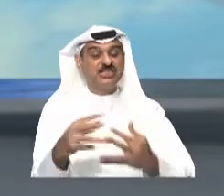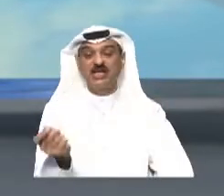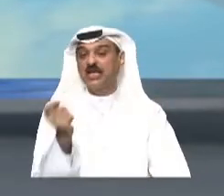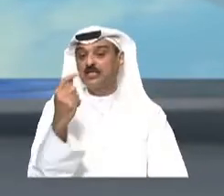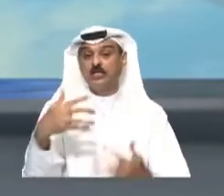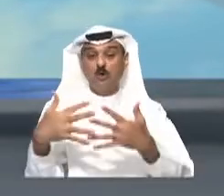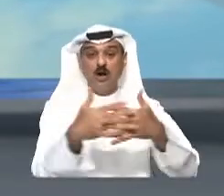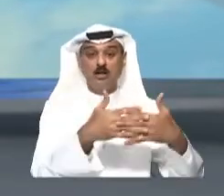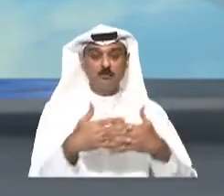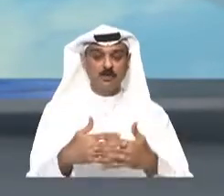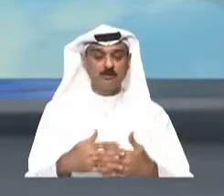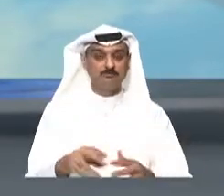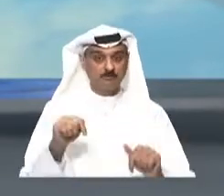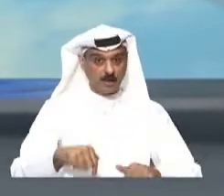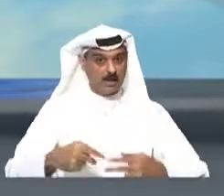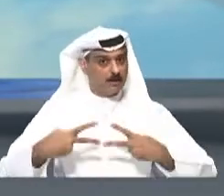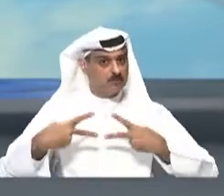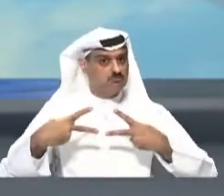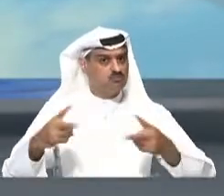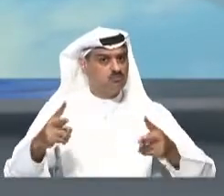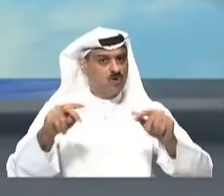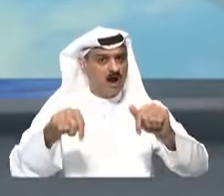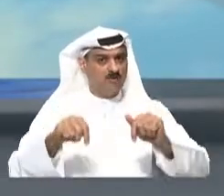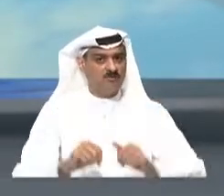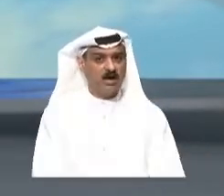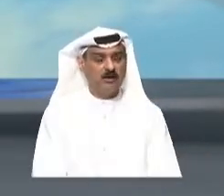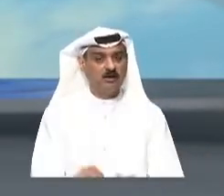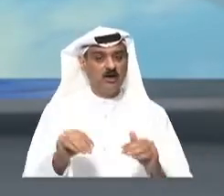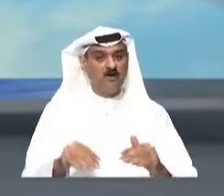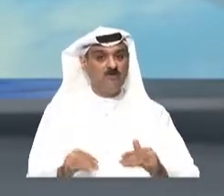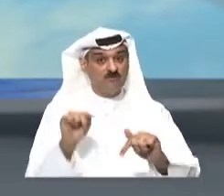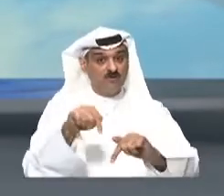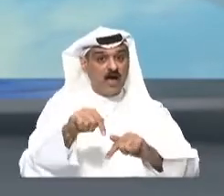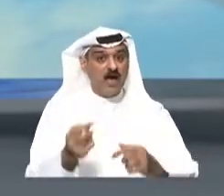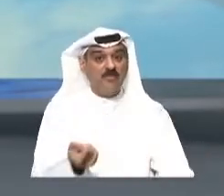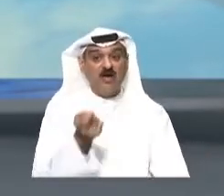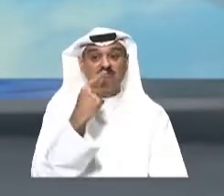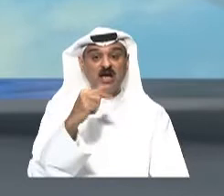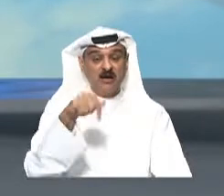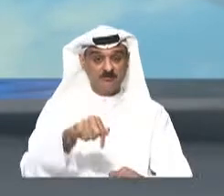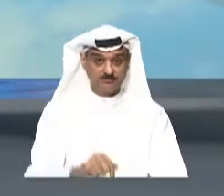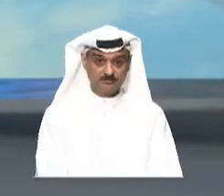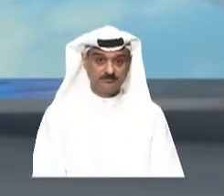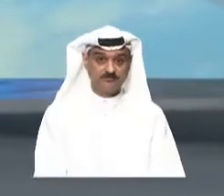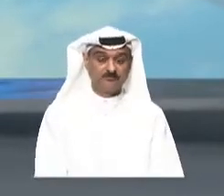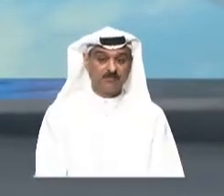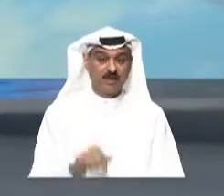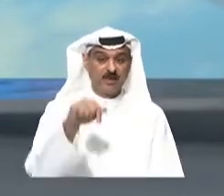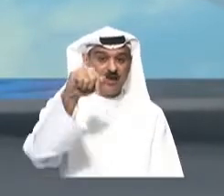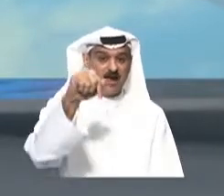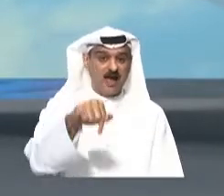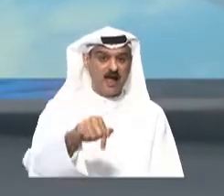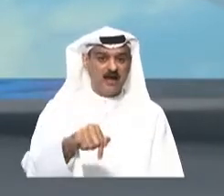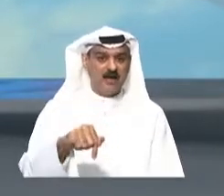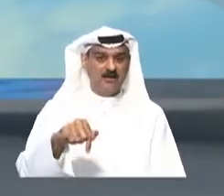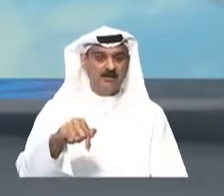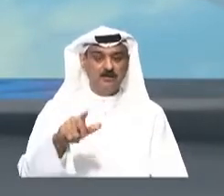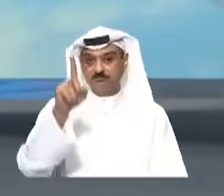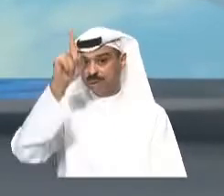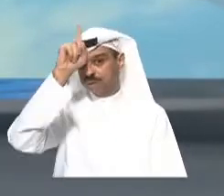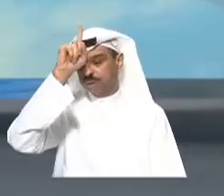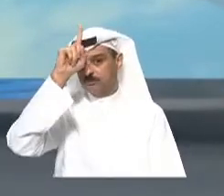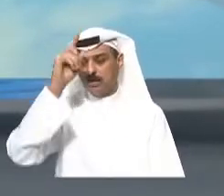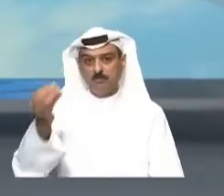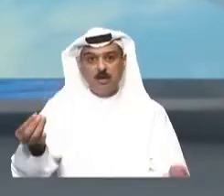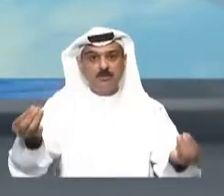على الاستخدام الطارئ للدواء، وهي عبارة عن حبوب تؤخذ بالفم. يأتي ذلك فيما سجلت ألمانيا أعلى